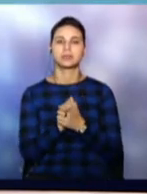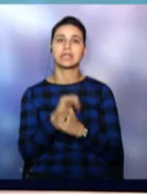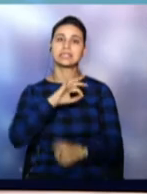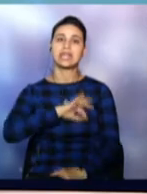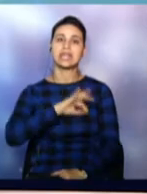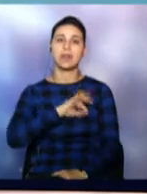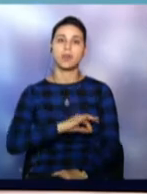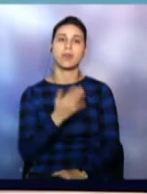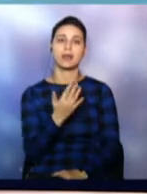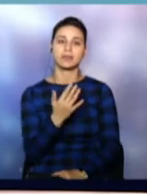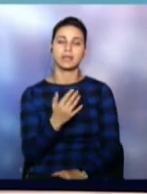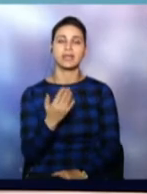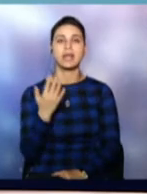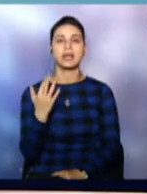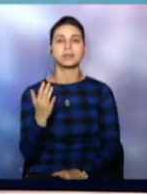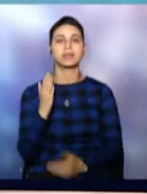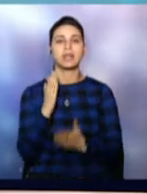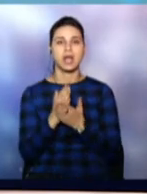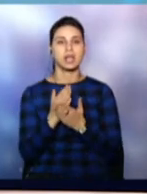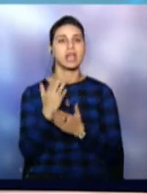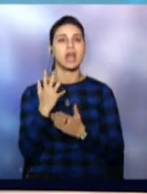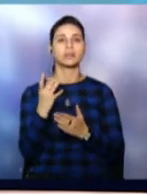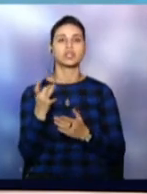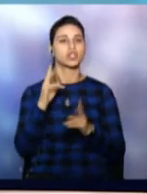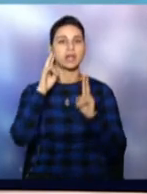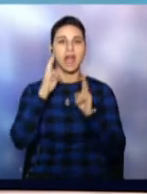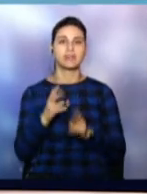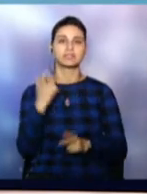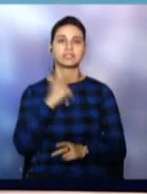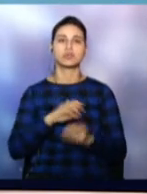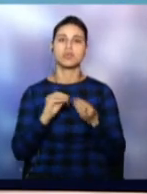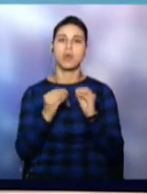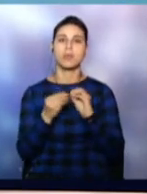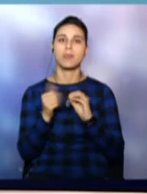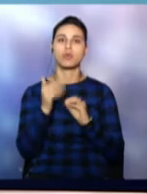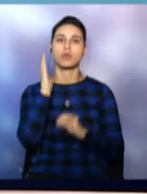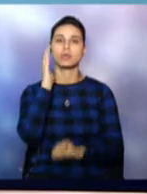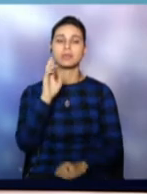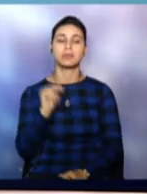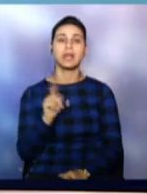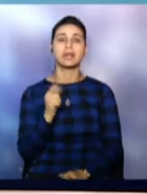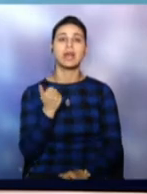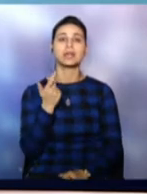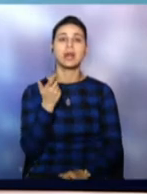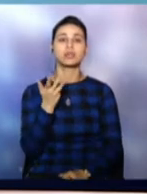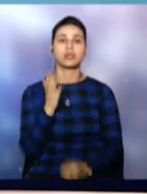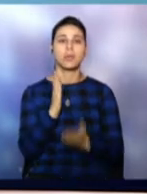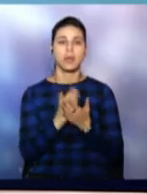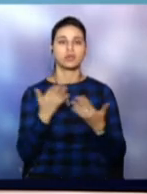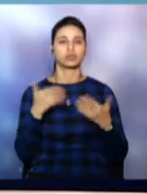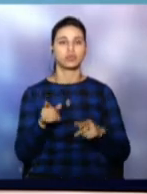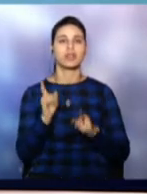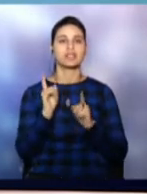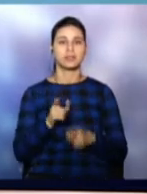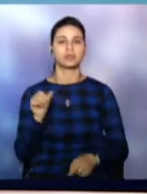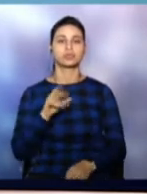სარგებლის მომტანი, რამდენი ჯერ არ ვიცით ზიანის მომტანია თუ არა და რა რაოდენობა არის თქვათ უკვე ნამდვილად